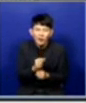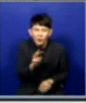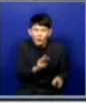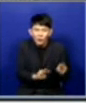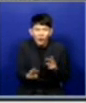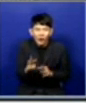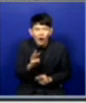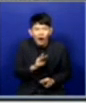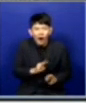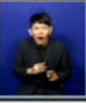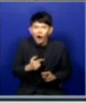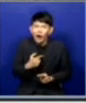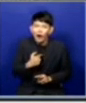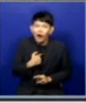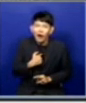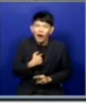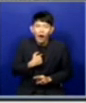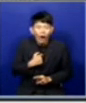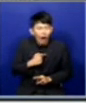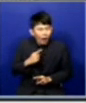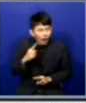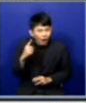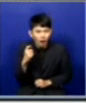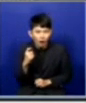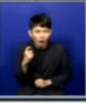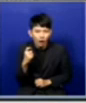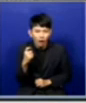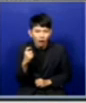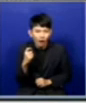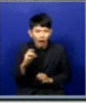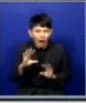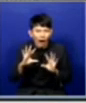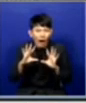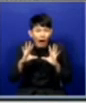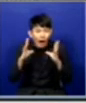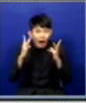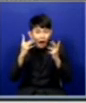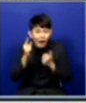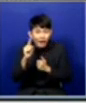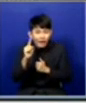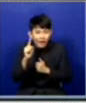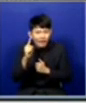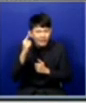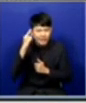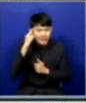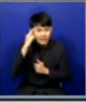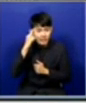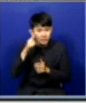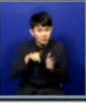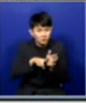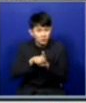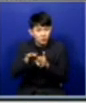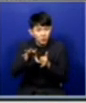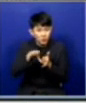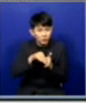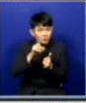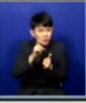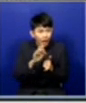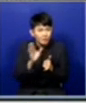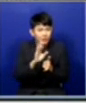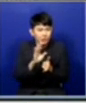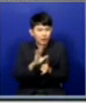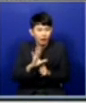ปจากโลกใบนี้ไม่ใช่หายจากโรคไวรัสโคโรนานะคะหายจากโรคใบ